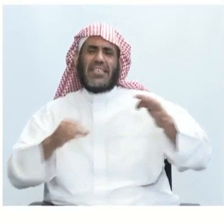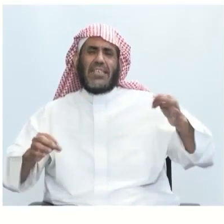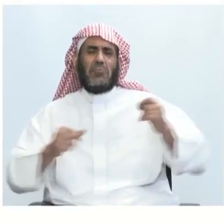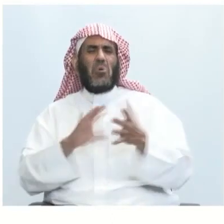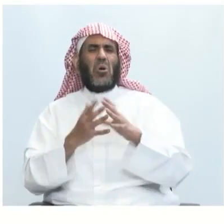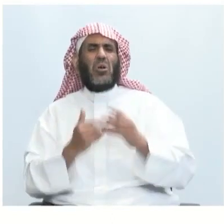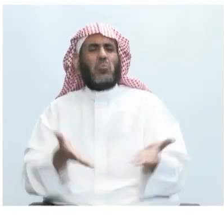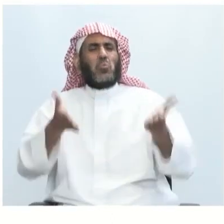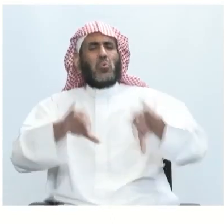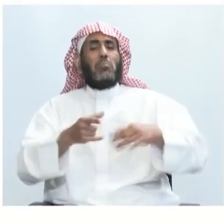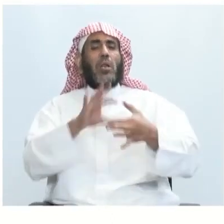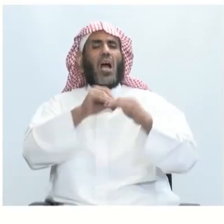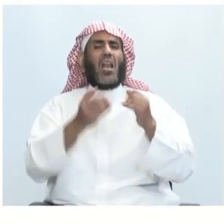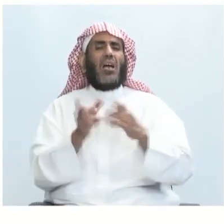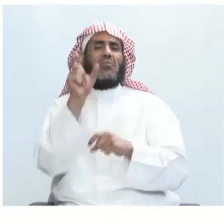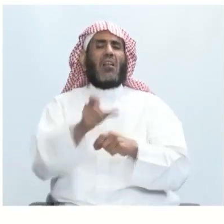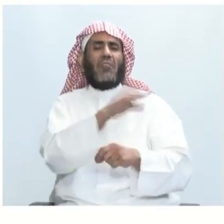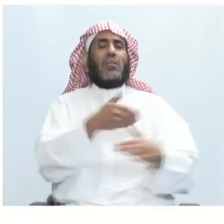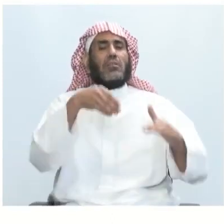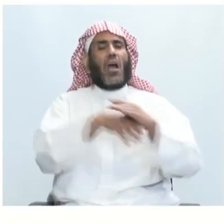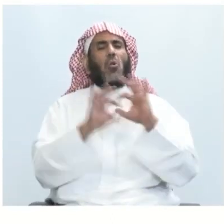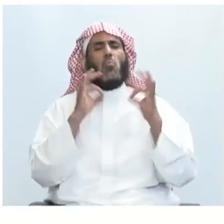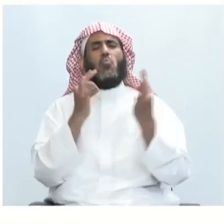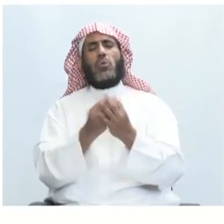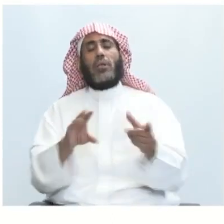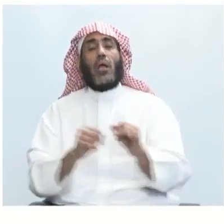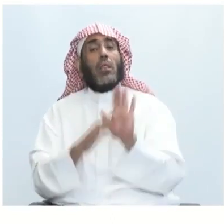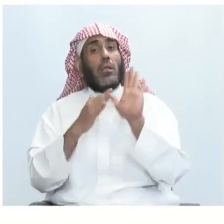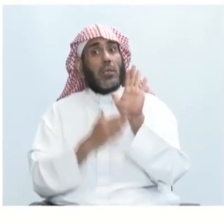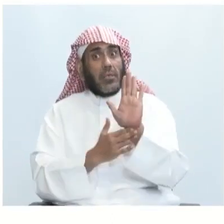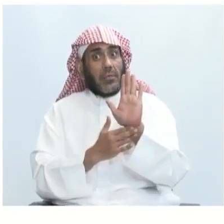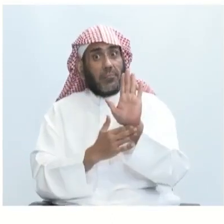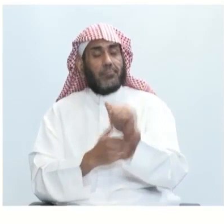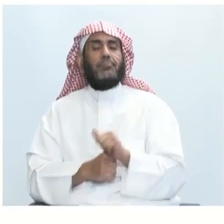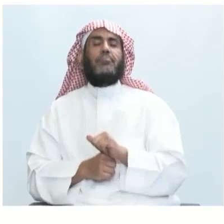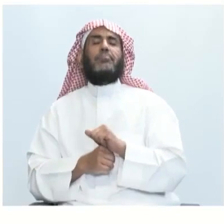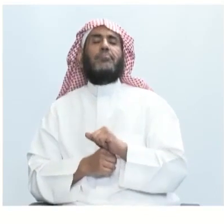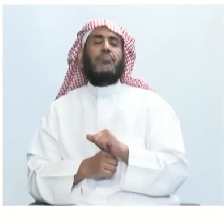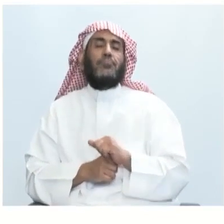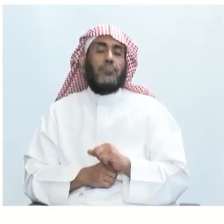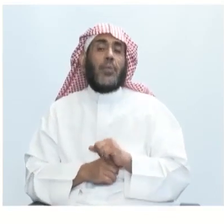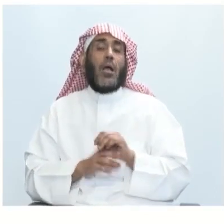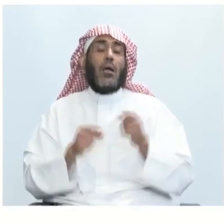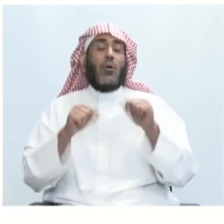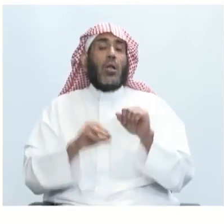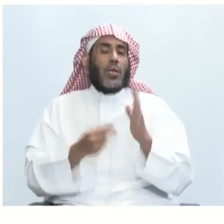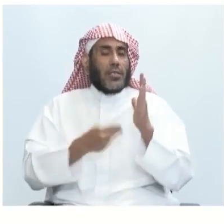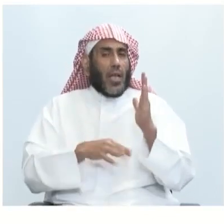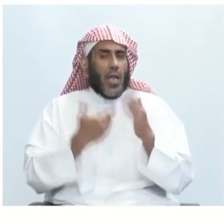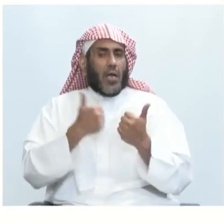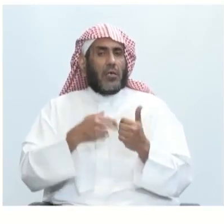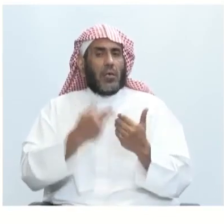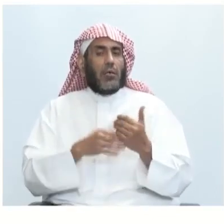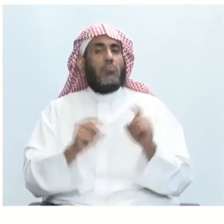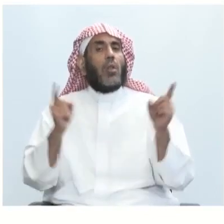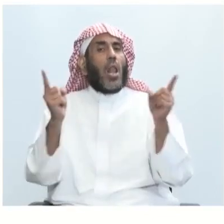قد تدمر علاقه الافراد داخل المجتمعات هذا نص هذا نص هنا التعليق